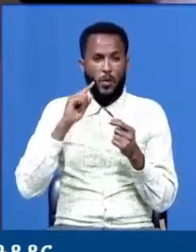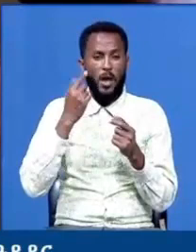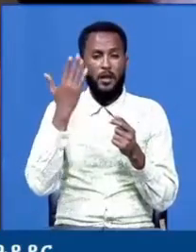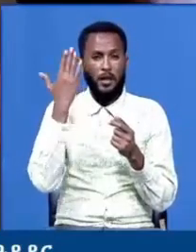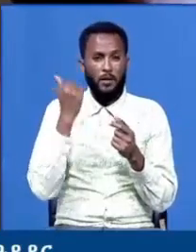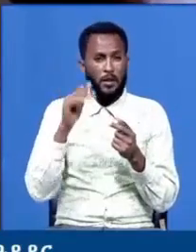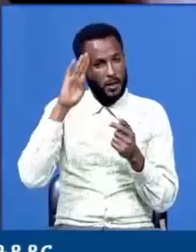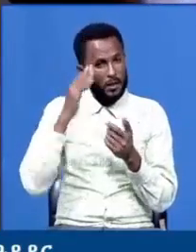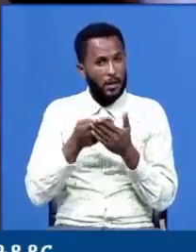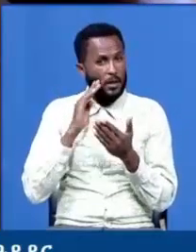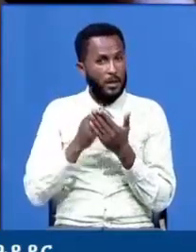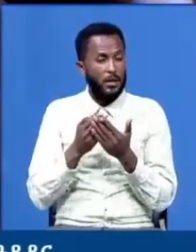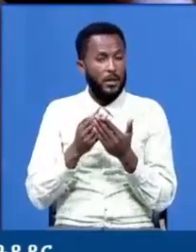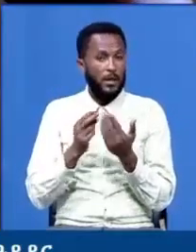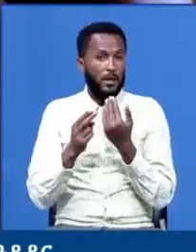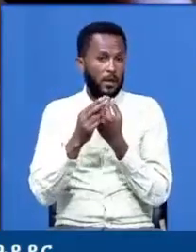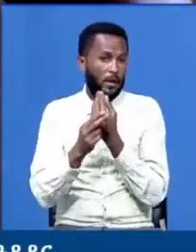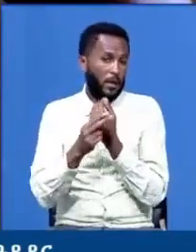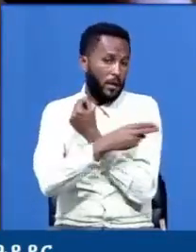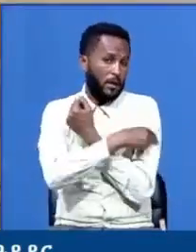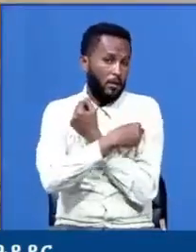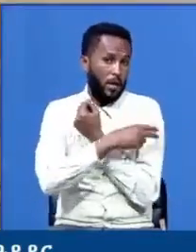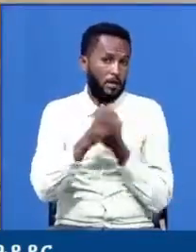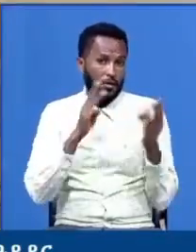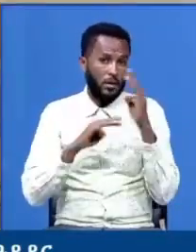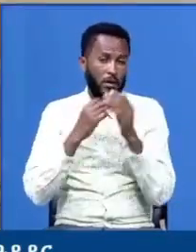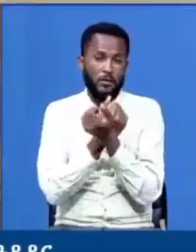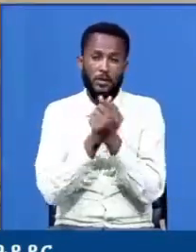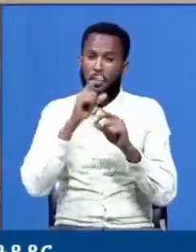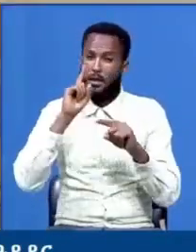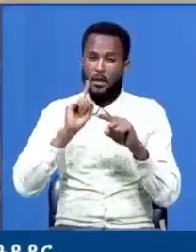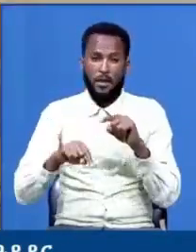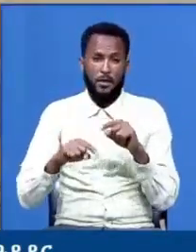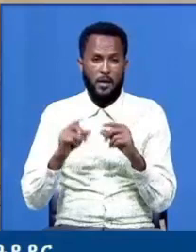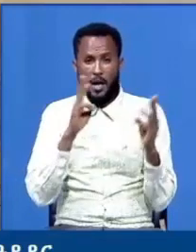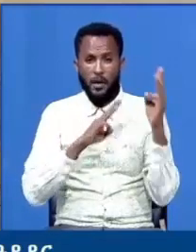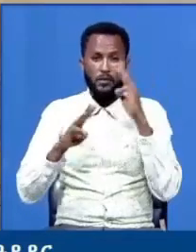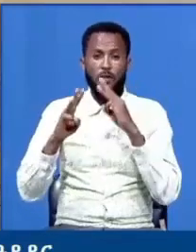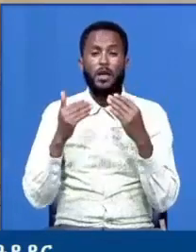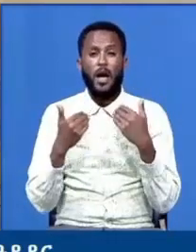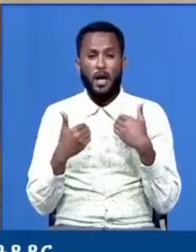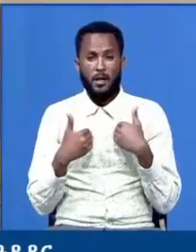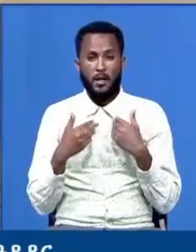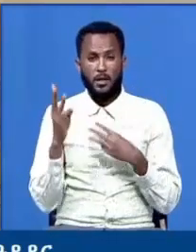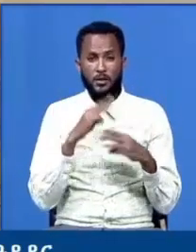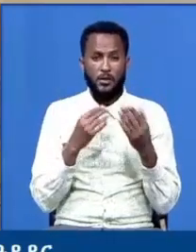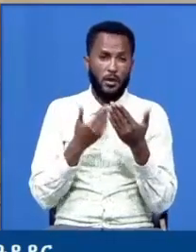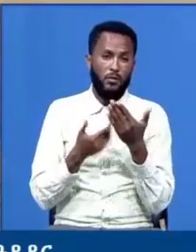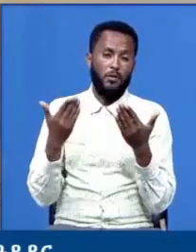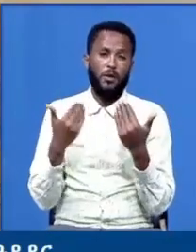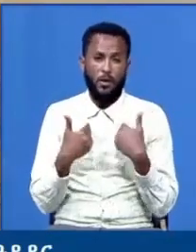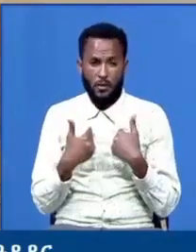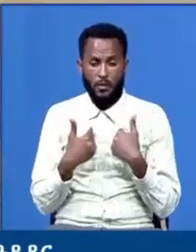እንተነበረን ደቀን ክሕክማ ፀገመን ክፍትሐለን ኣይከኣለን ፀገም ኢና እኒአና ፀገም ደይኮነ እዚ ኣብፅሕኒ ጓል ስማ